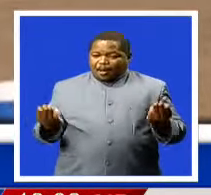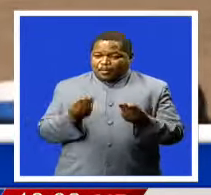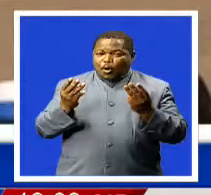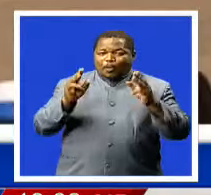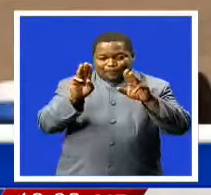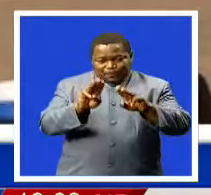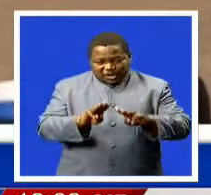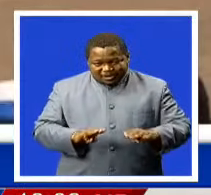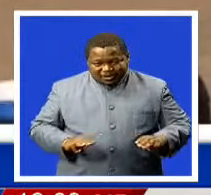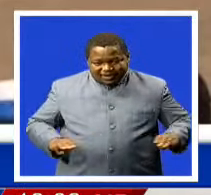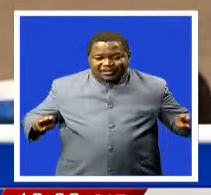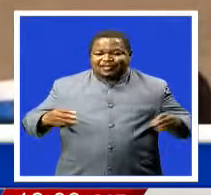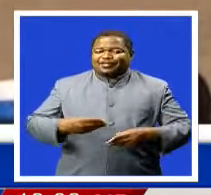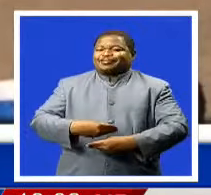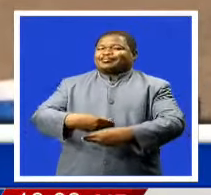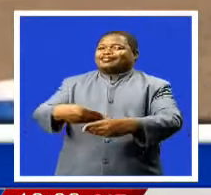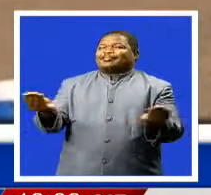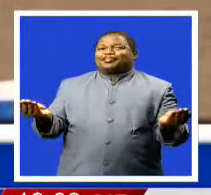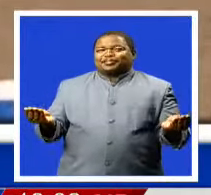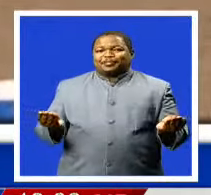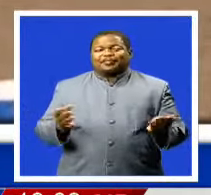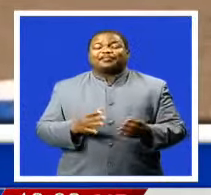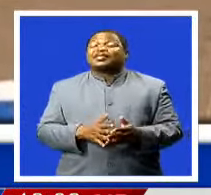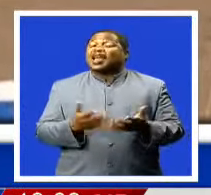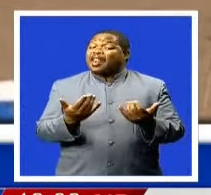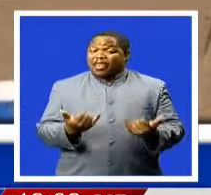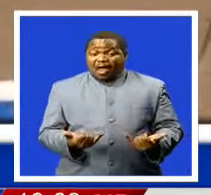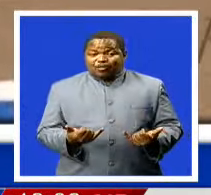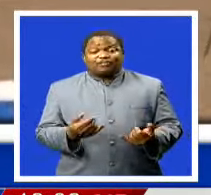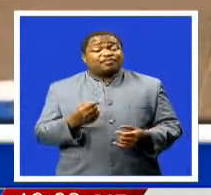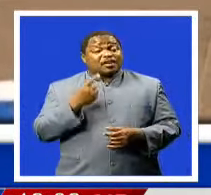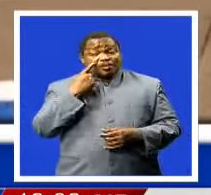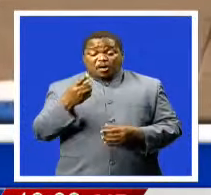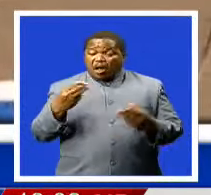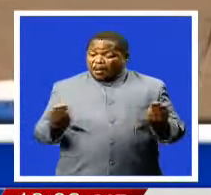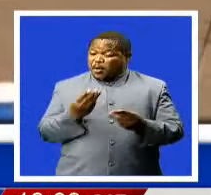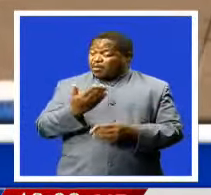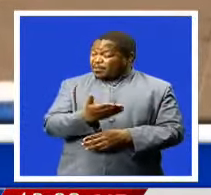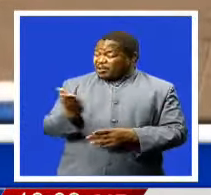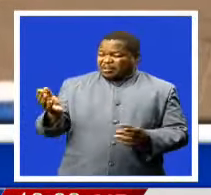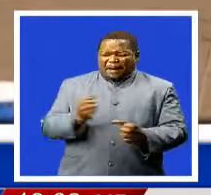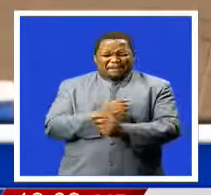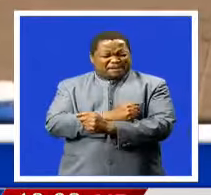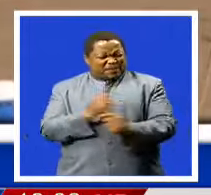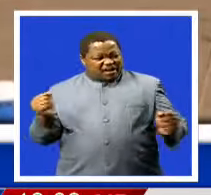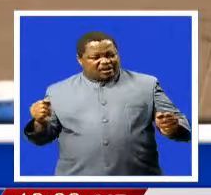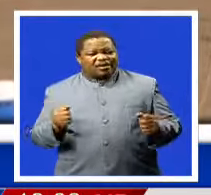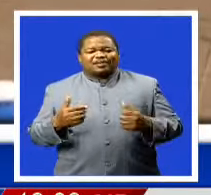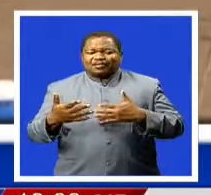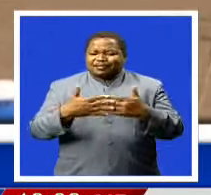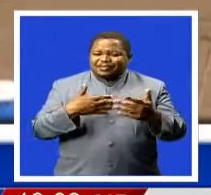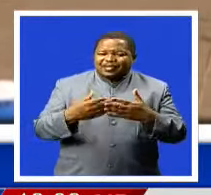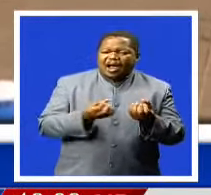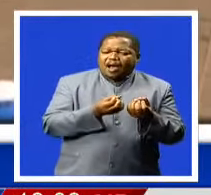sive sikhulu wena kunene. Bongede wasenetisa sonke kodwa kukhulu lokwendile